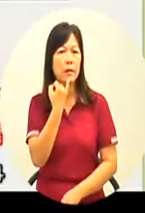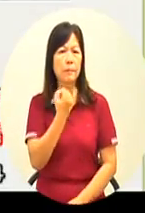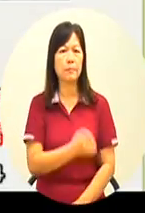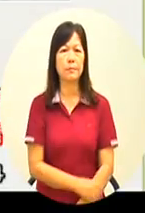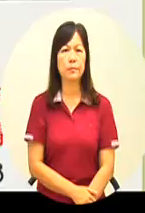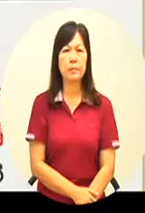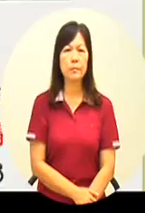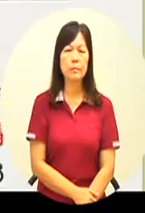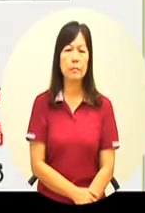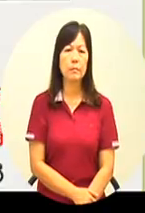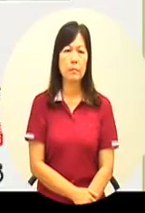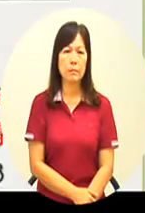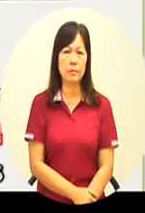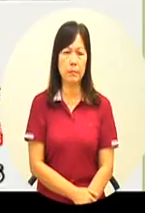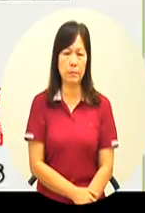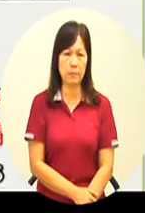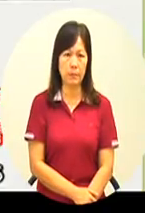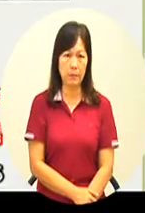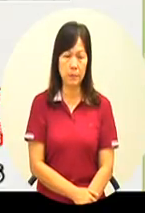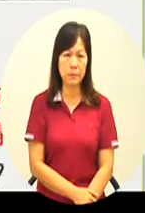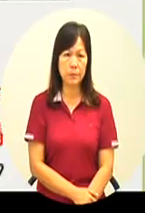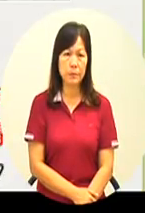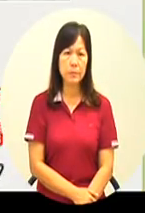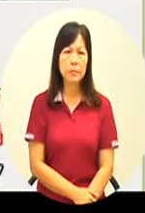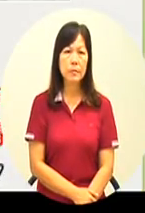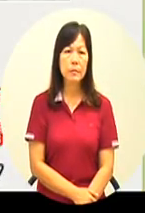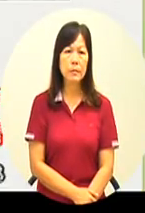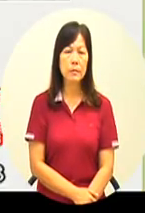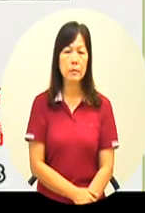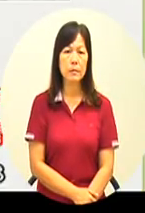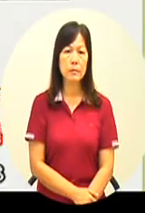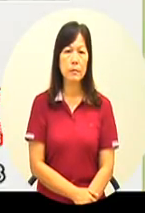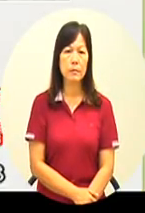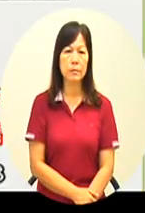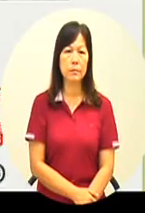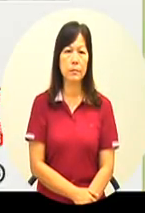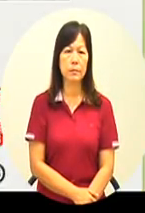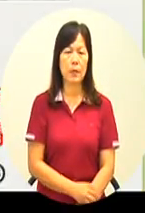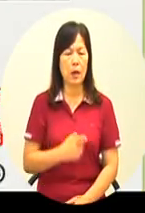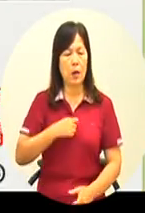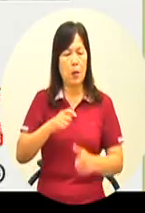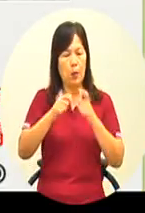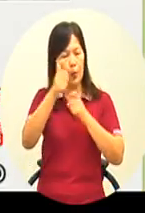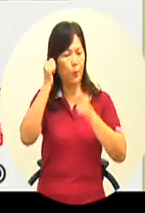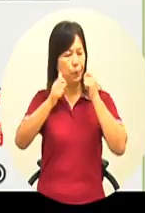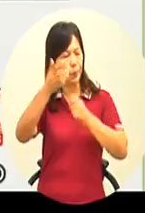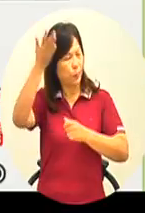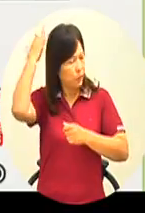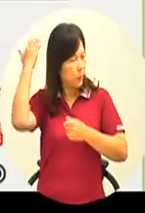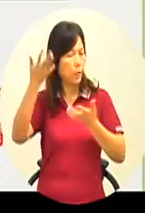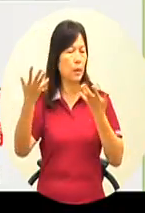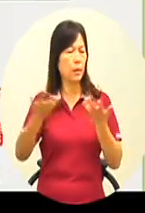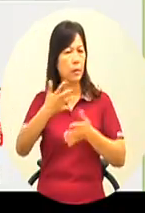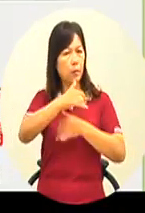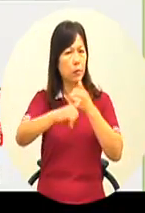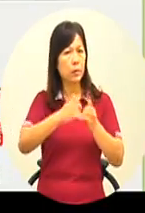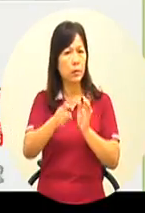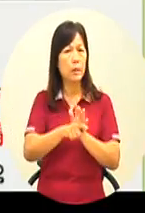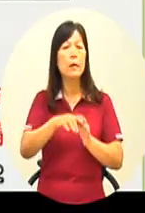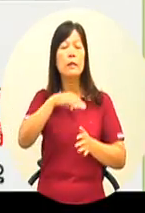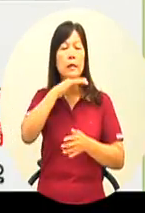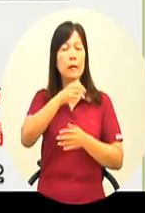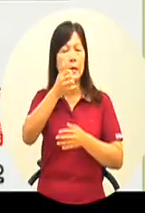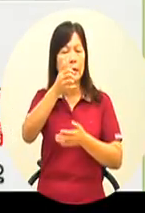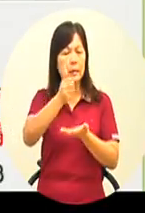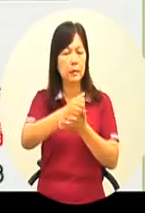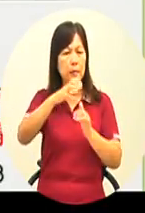啊来做一个迄个啊回忆的以前的代志安尼吼。啊，大家嘞吼，请一个殡葬处处